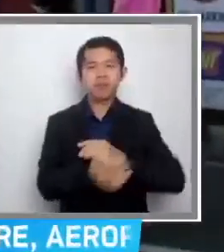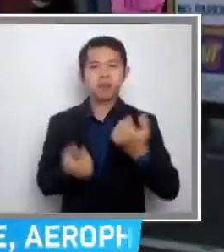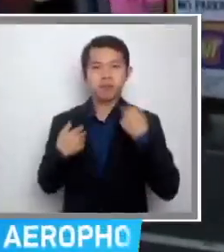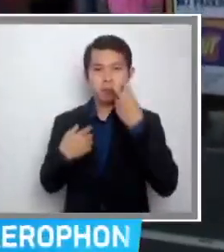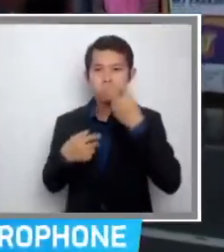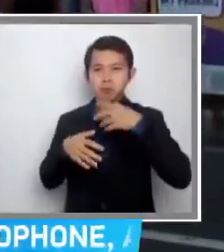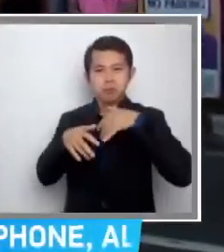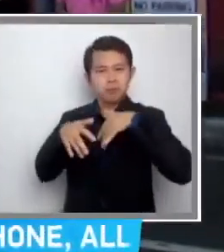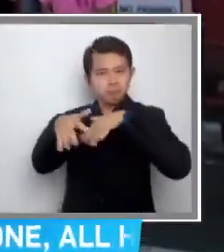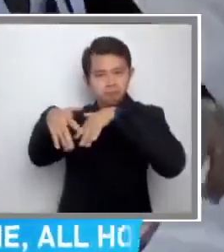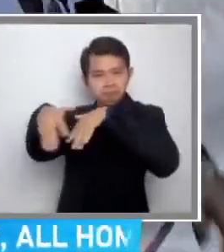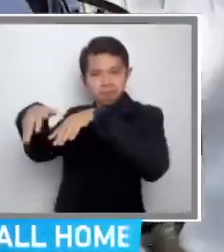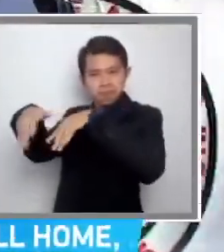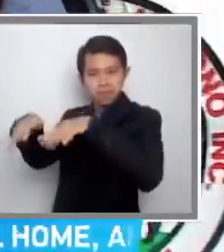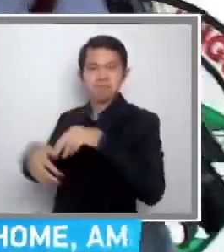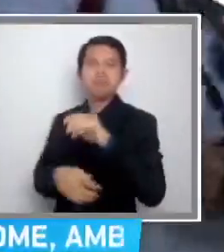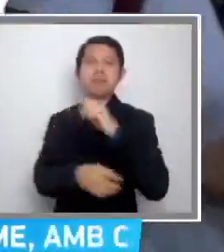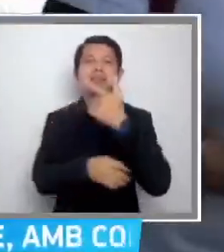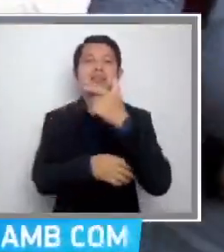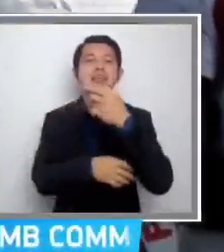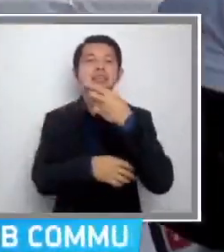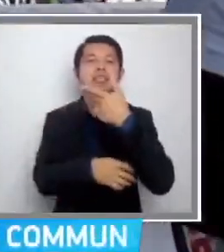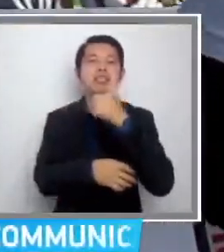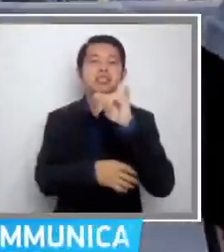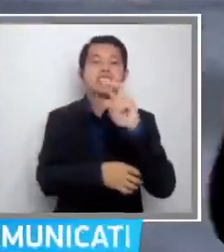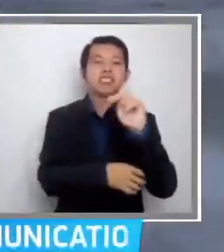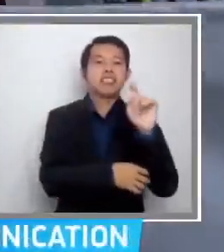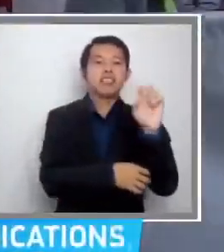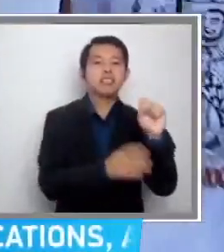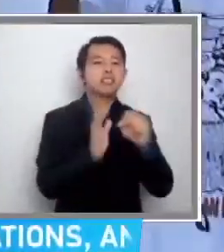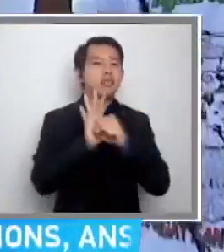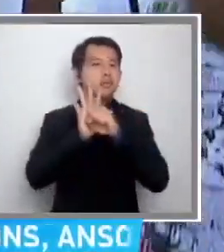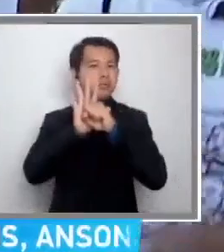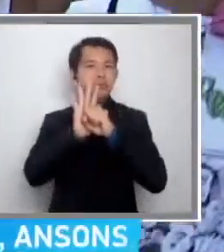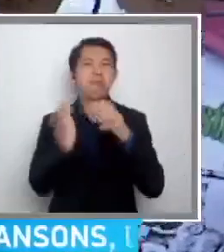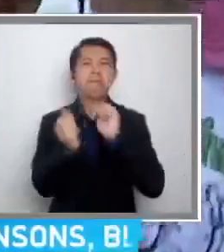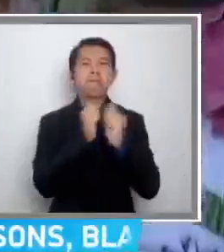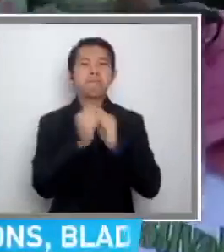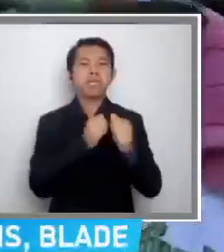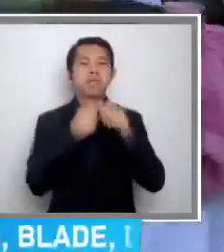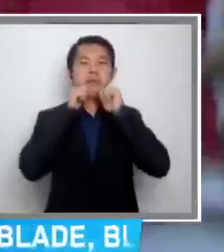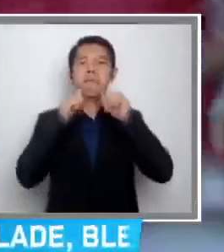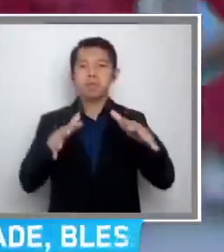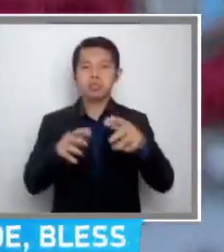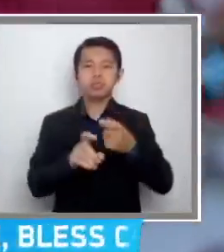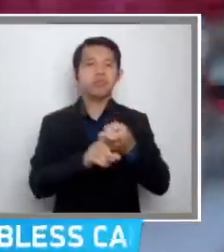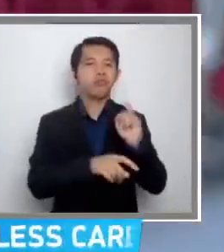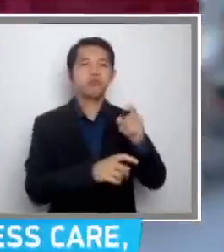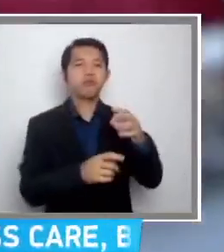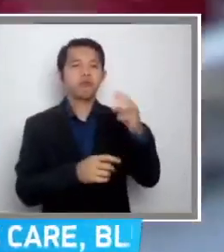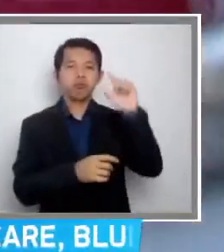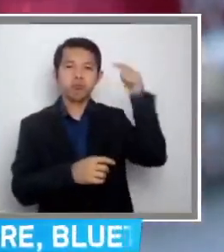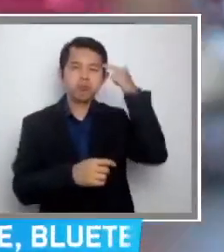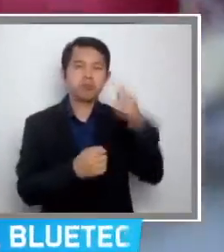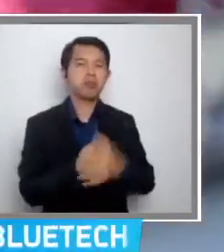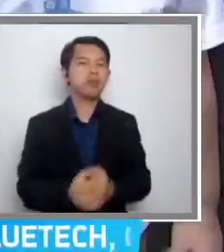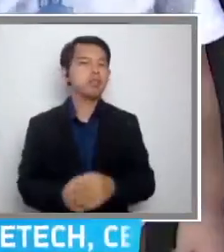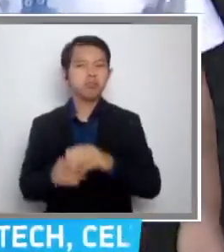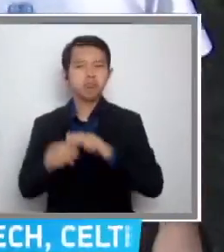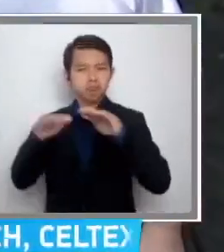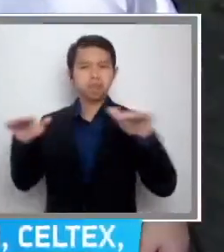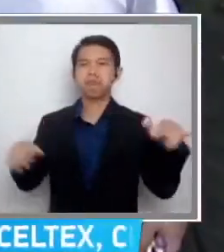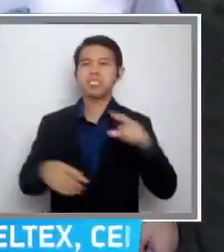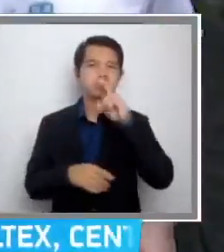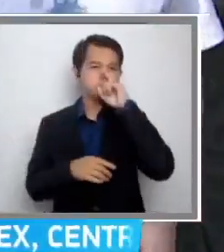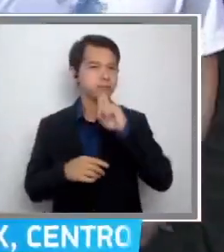na sumisimbolo sa kanilang pasasalamat sa mga biyayang natanggap nila sa munisipalidad. Mapabata o matanda, amazed na amazed